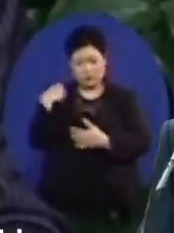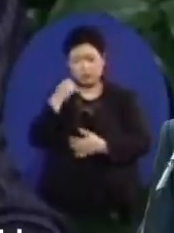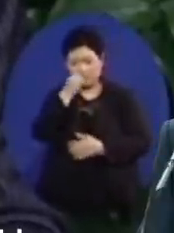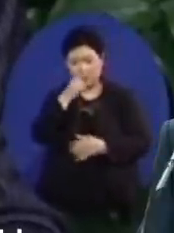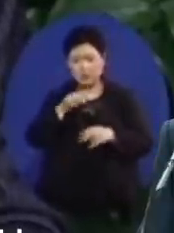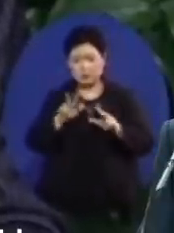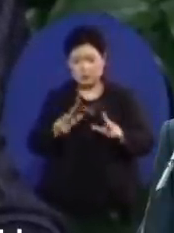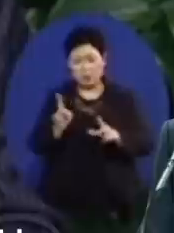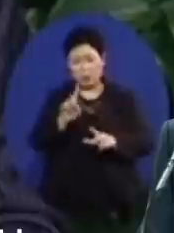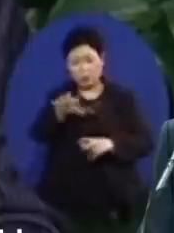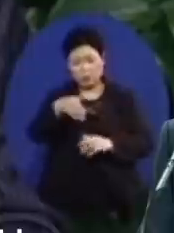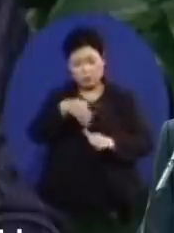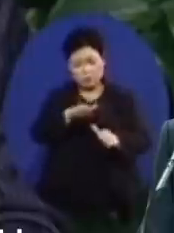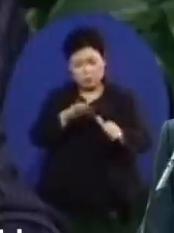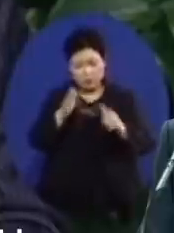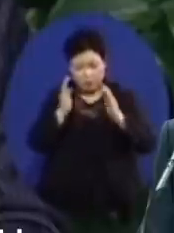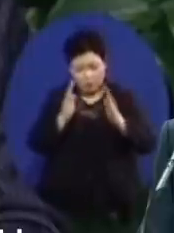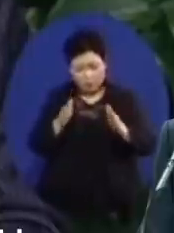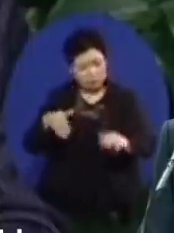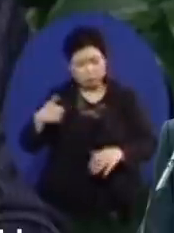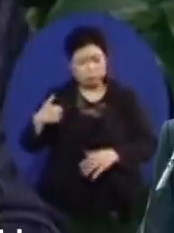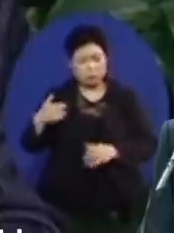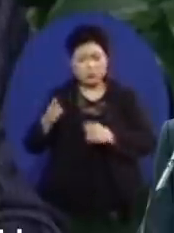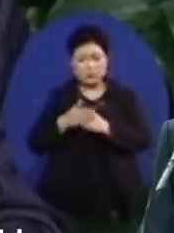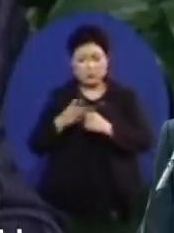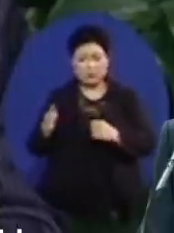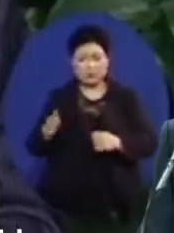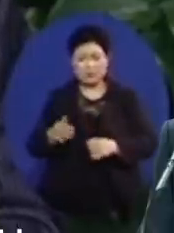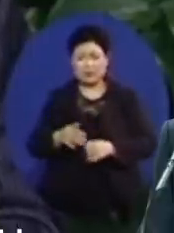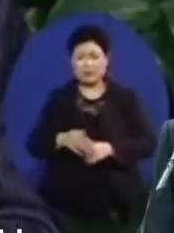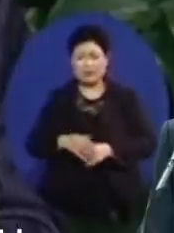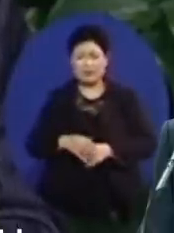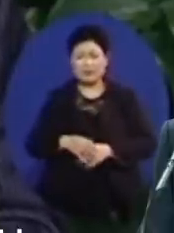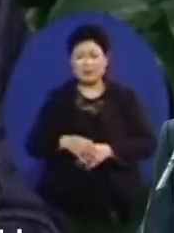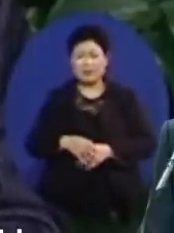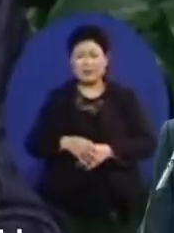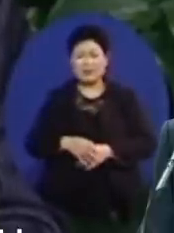어디를 간지 모르겠다고. 그러니까